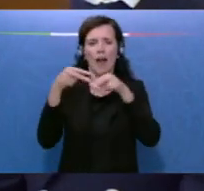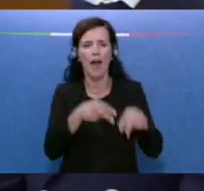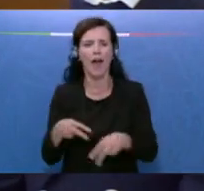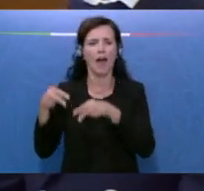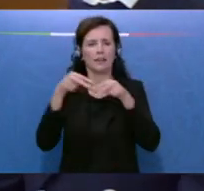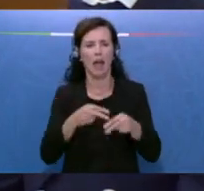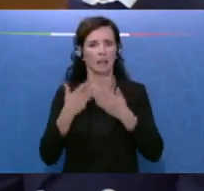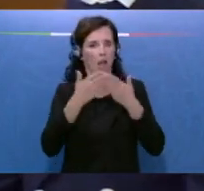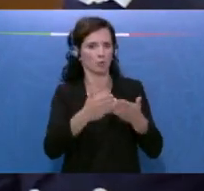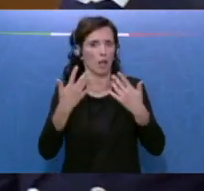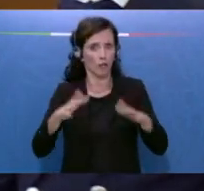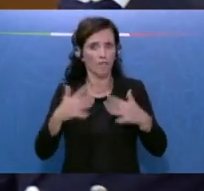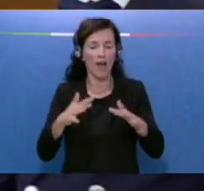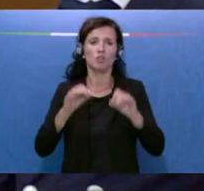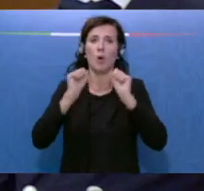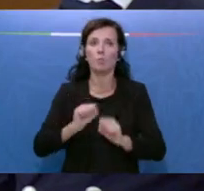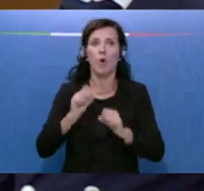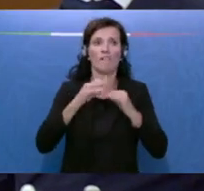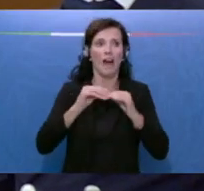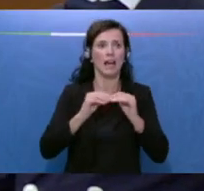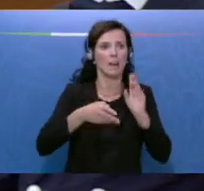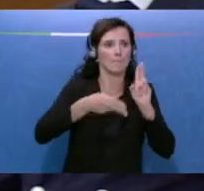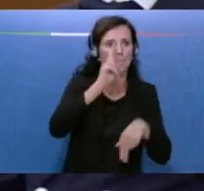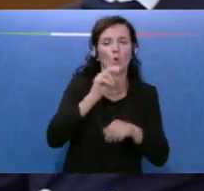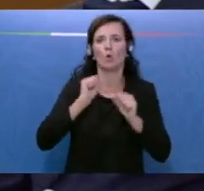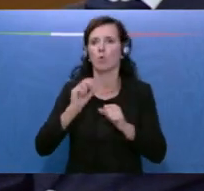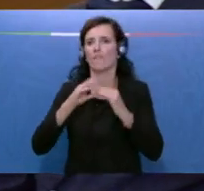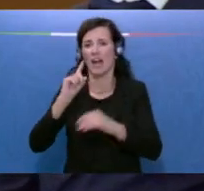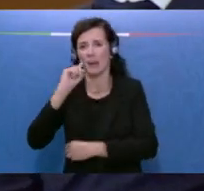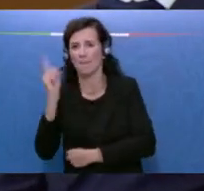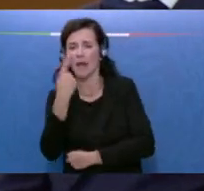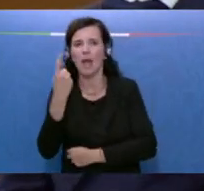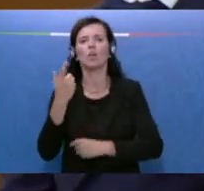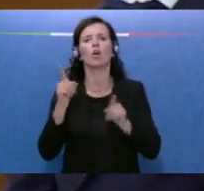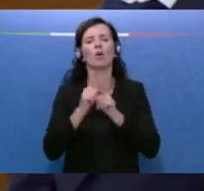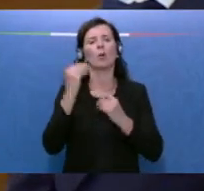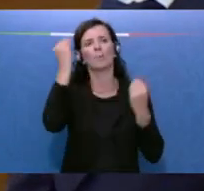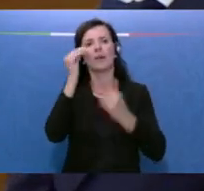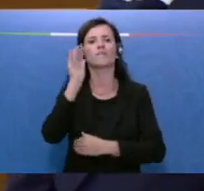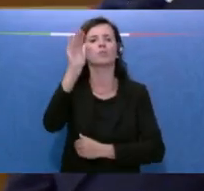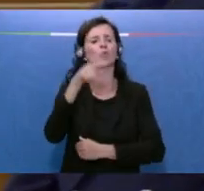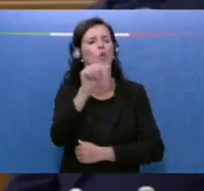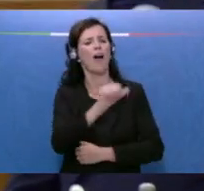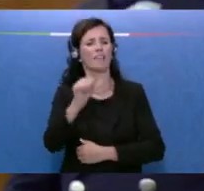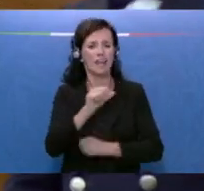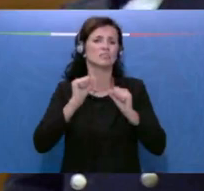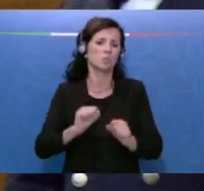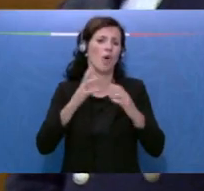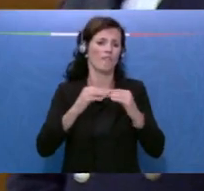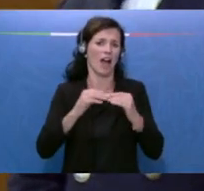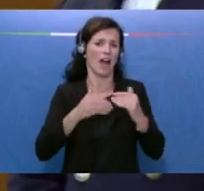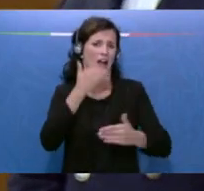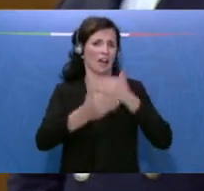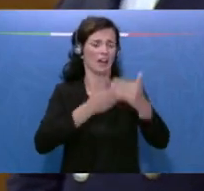e soprattutto adesso quello che si potrà fare in futuro per quel paese su due fronti che lei ha già citato e cioè